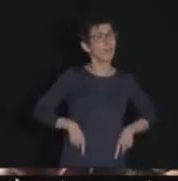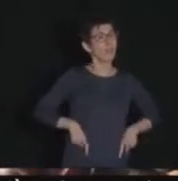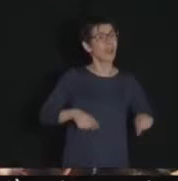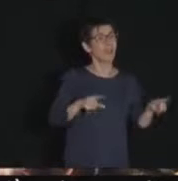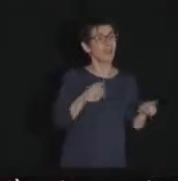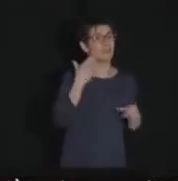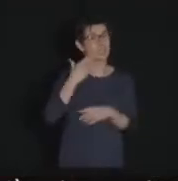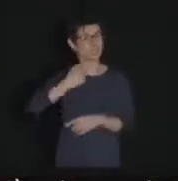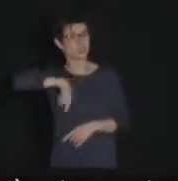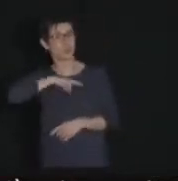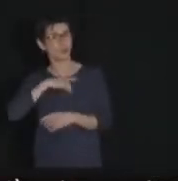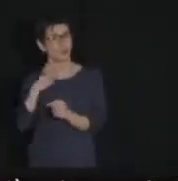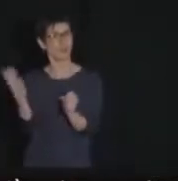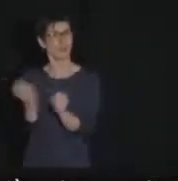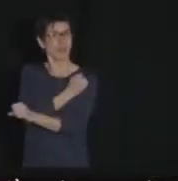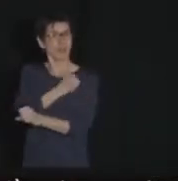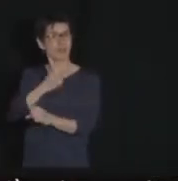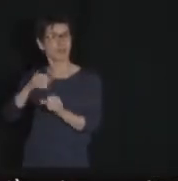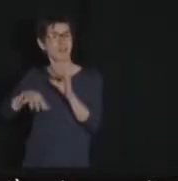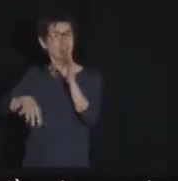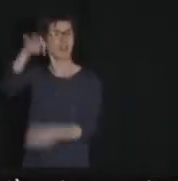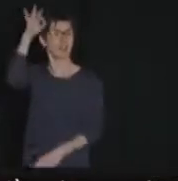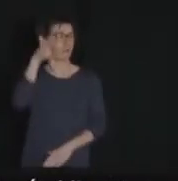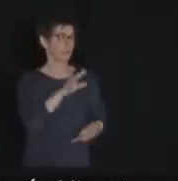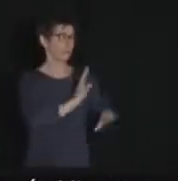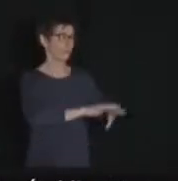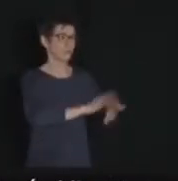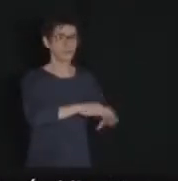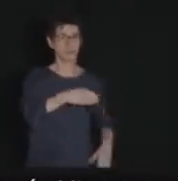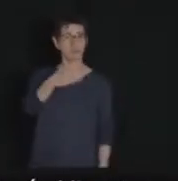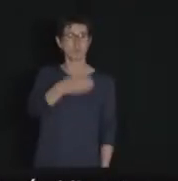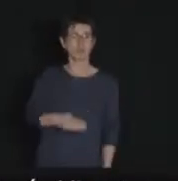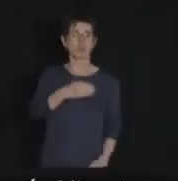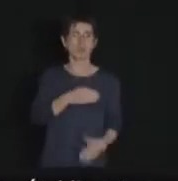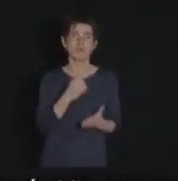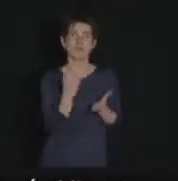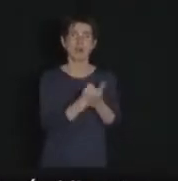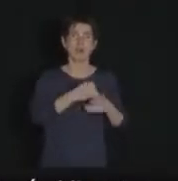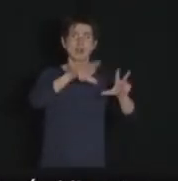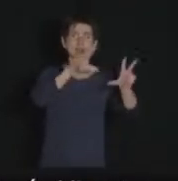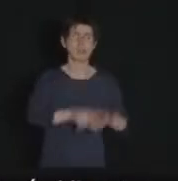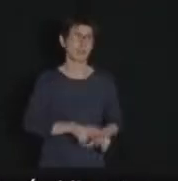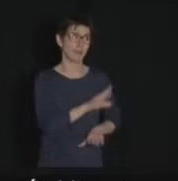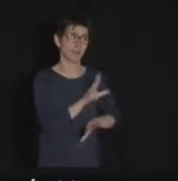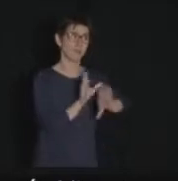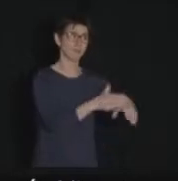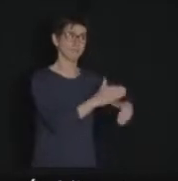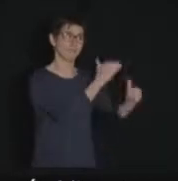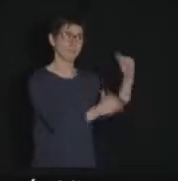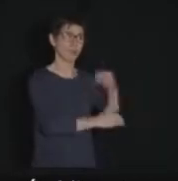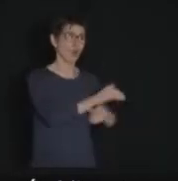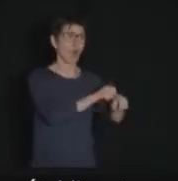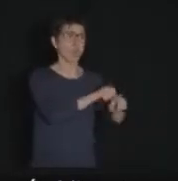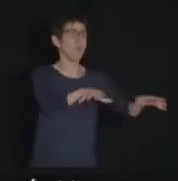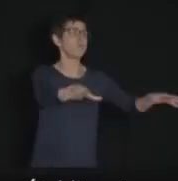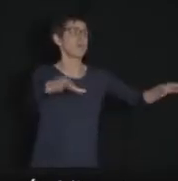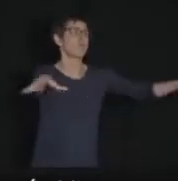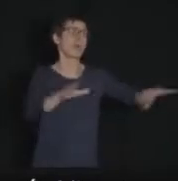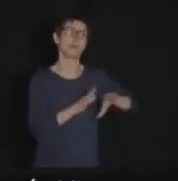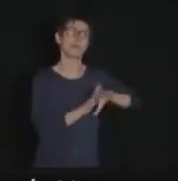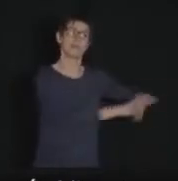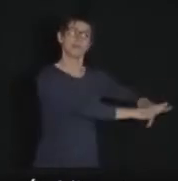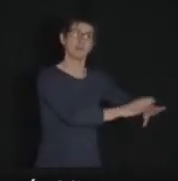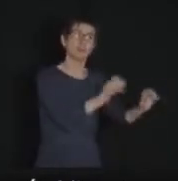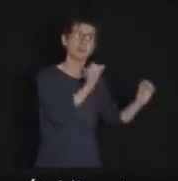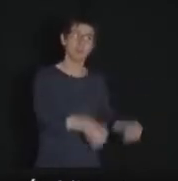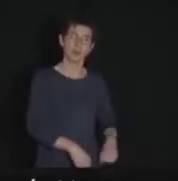Si nous emportons cette élection, j'annonce à Microsoft qu'ils peuvent passer par-dessus bord tous leurs programmes de travail commun avec l'éducation nationale,